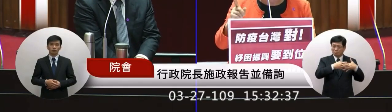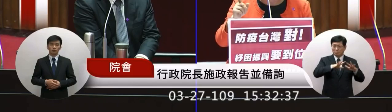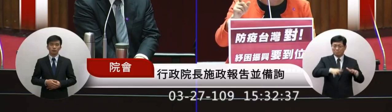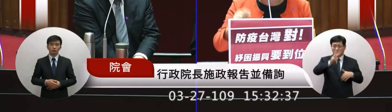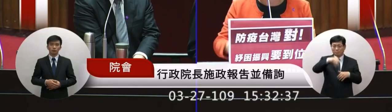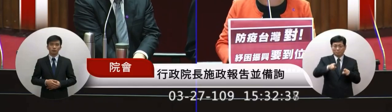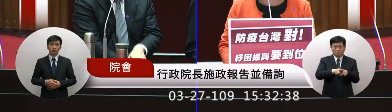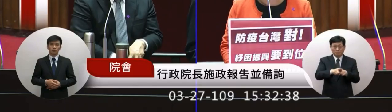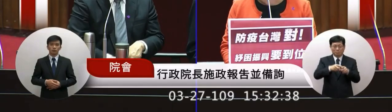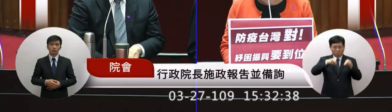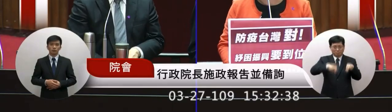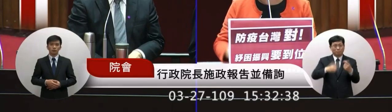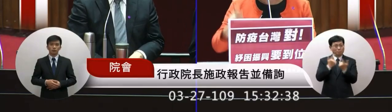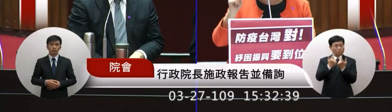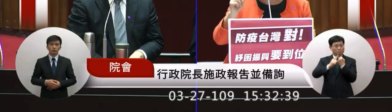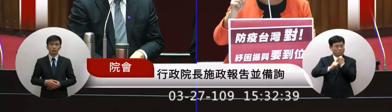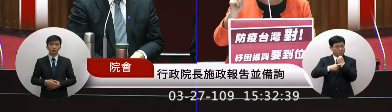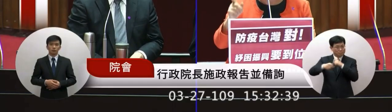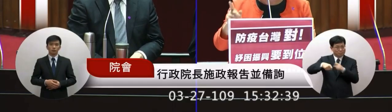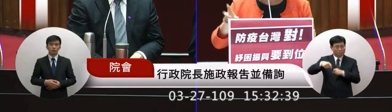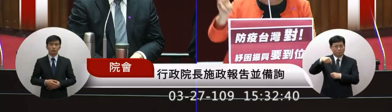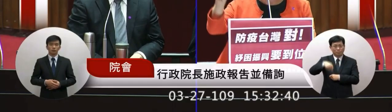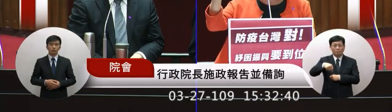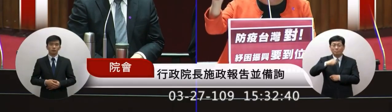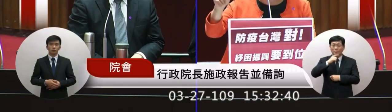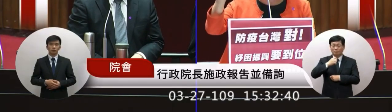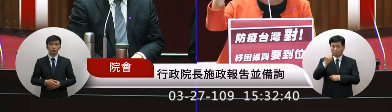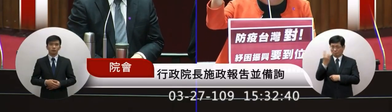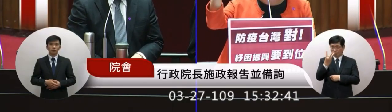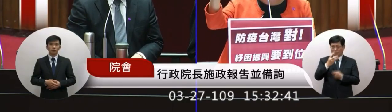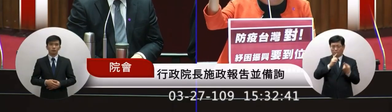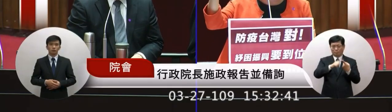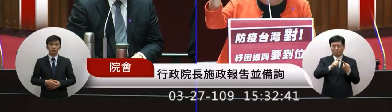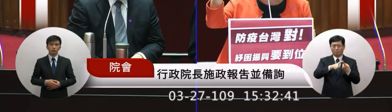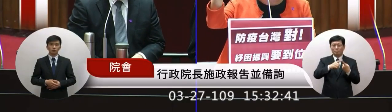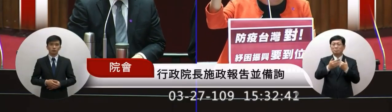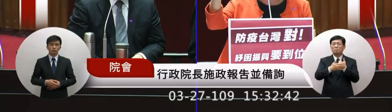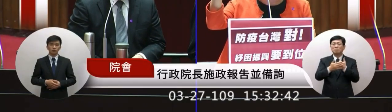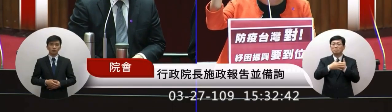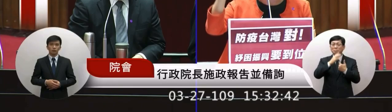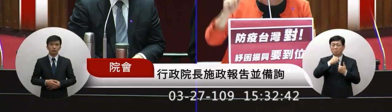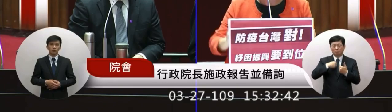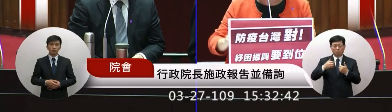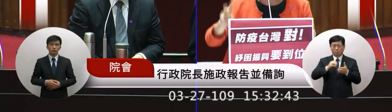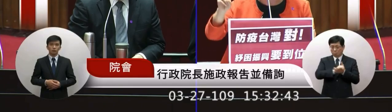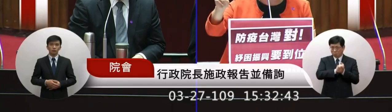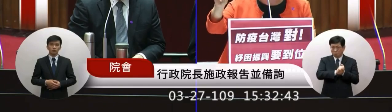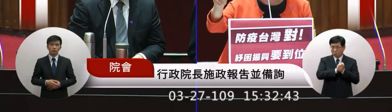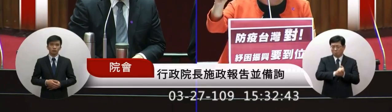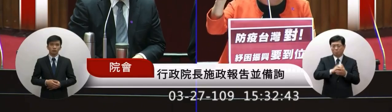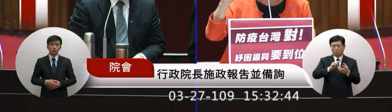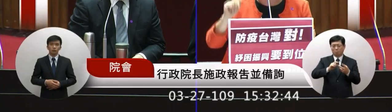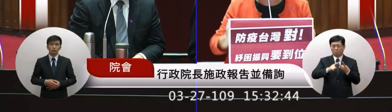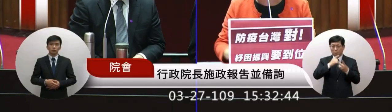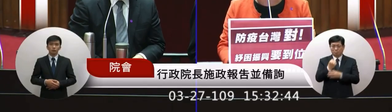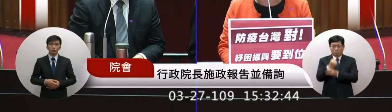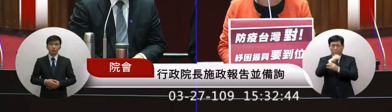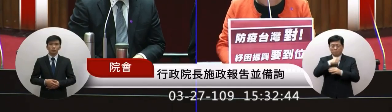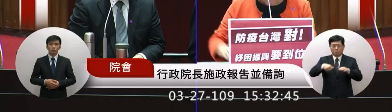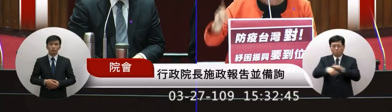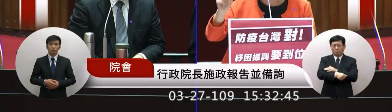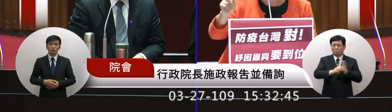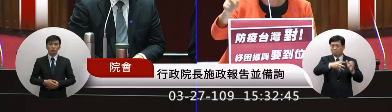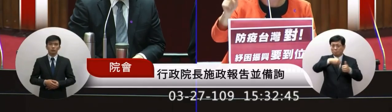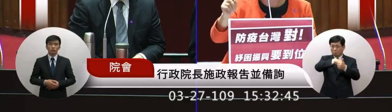签署了台北法案，那签署了台北法案，它三个嘛，一个帮我们巩固友邦的关系，第二个挺台加入国际组